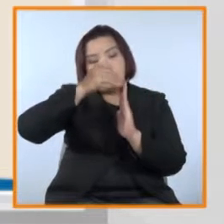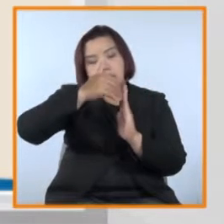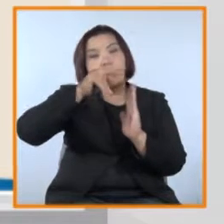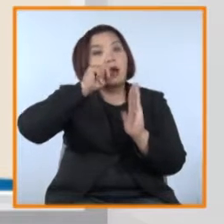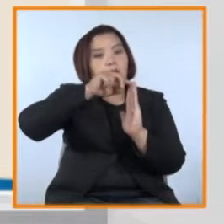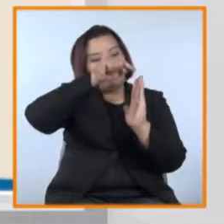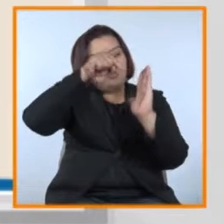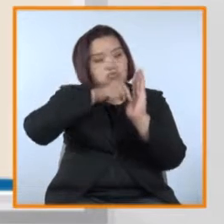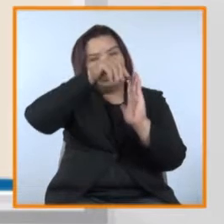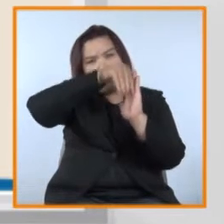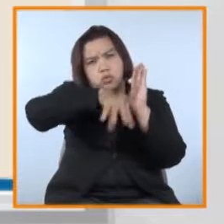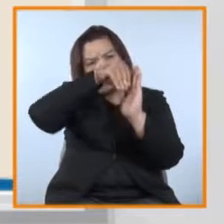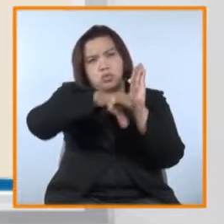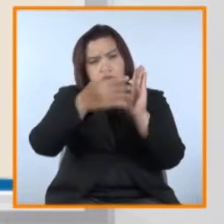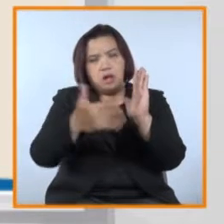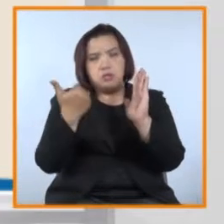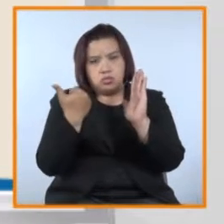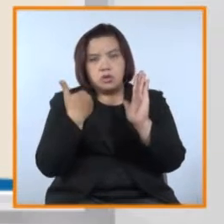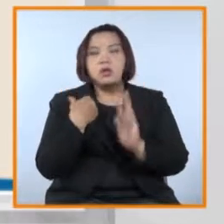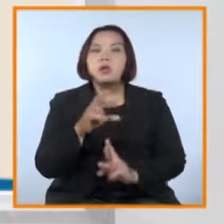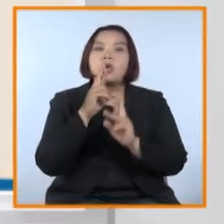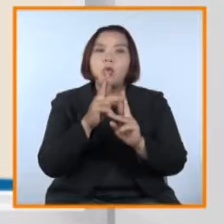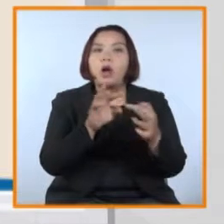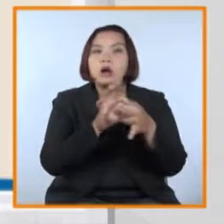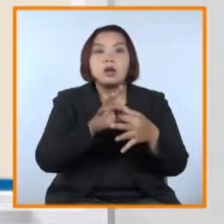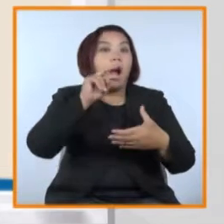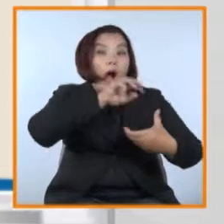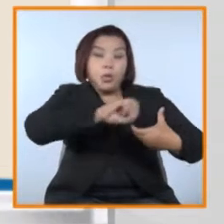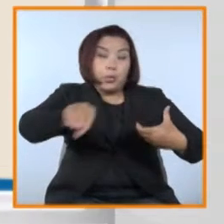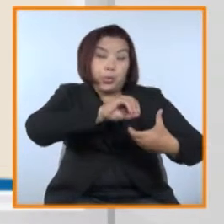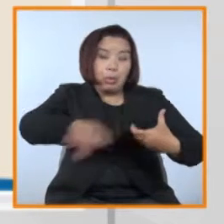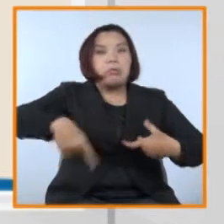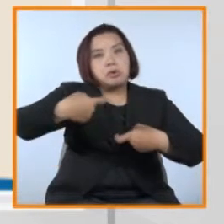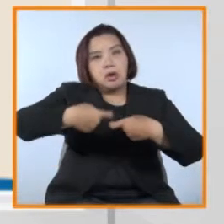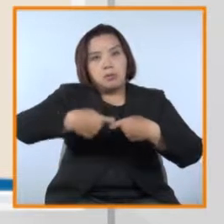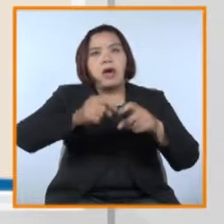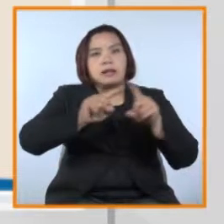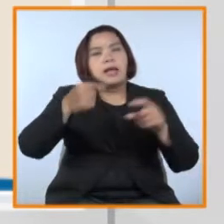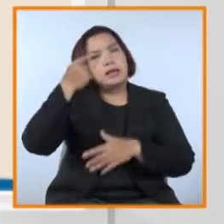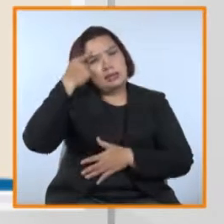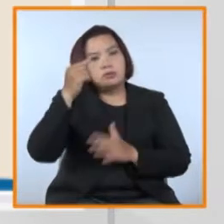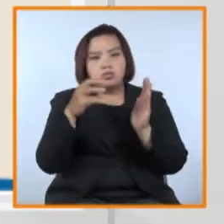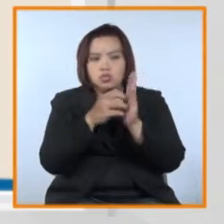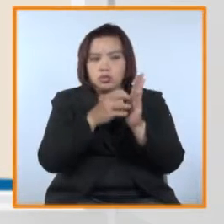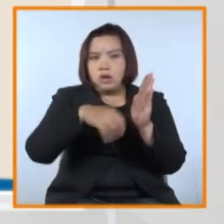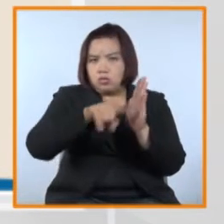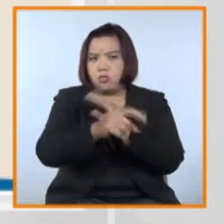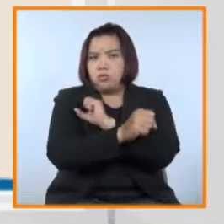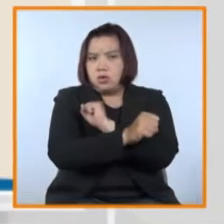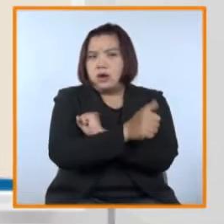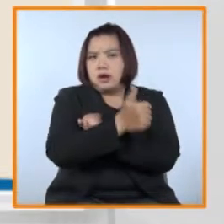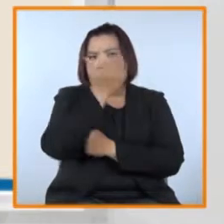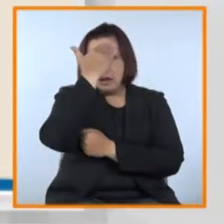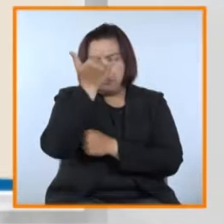นตกชุกและน้ำทะเลหนุนทำให้ต้องระวังในการระบายน้ำแต่ก็เชื่อว่ายังสามารถรับมือได้เป็นเพียงน้ำท่วม